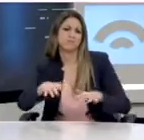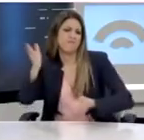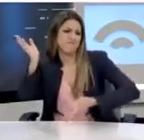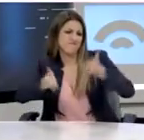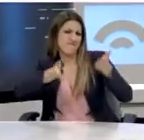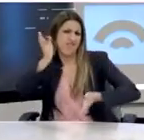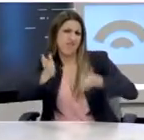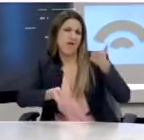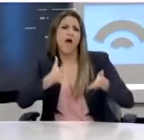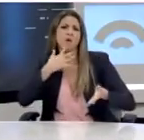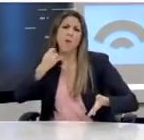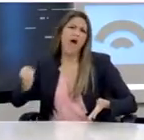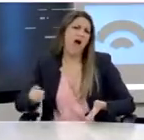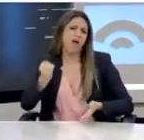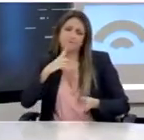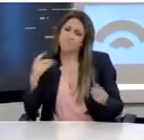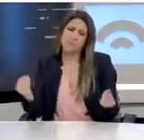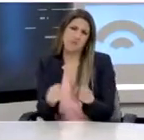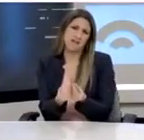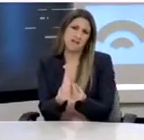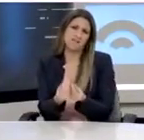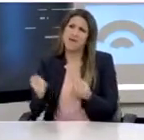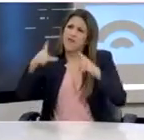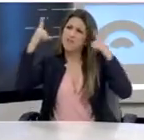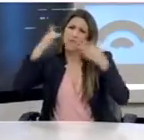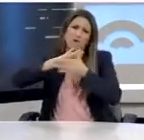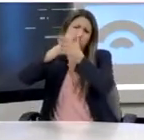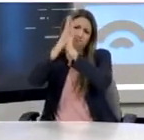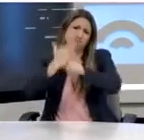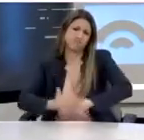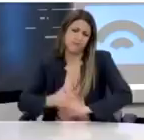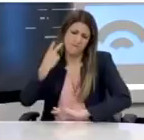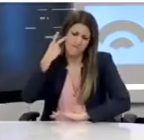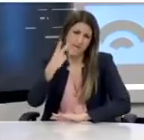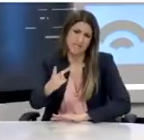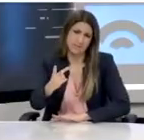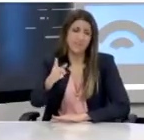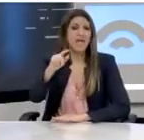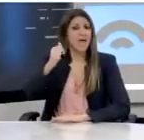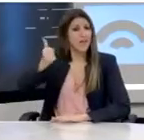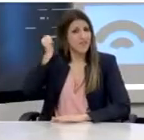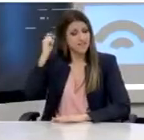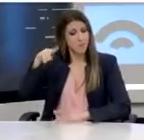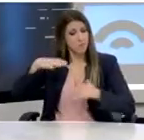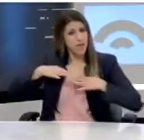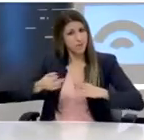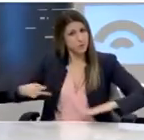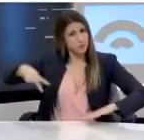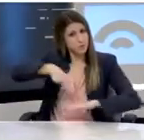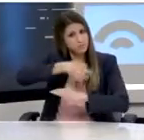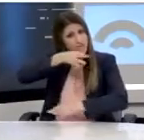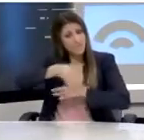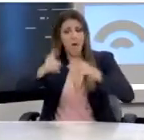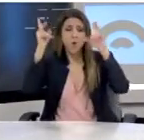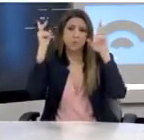στους τραμπούκους, σε αυτούς που αποκαλούν τους βουλευτές που έχουν διαφορετική άποψη προδότες,